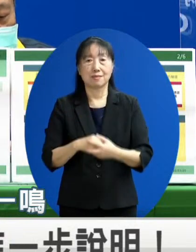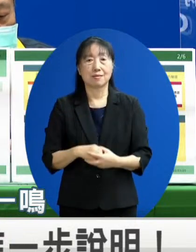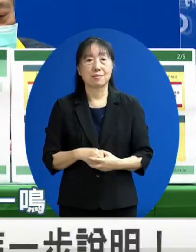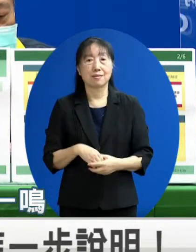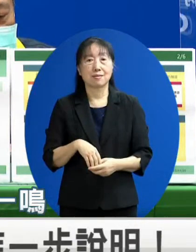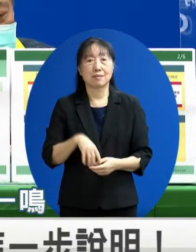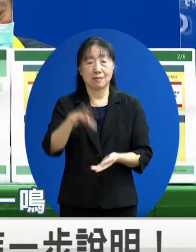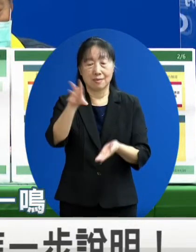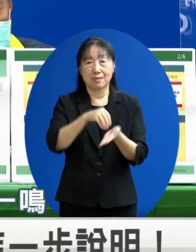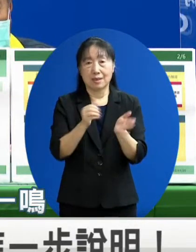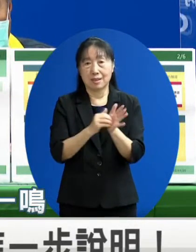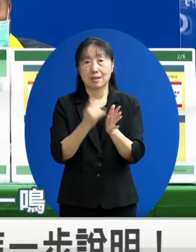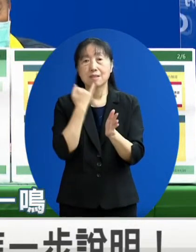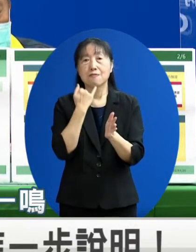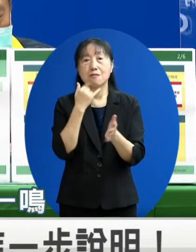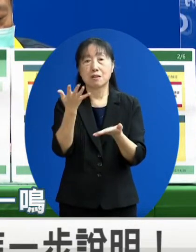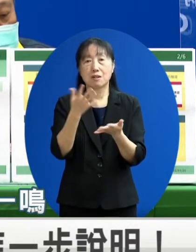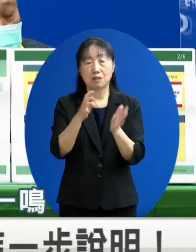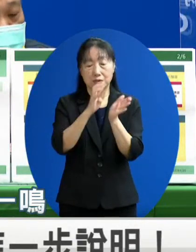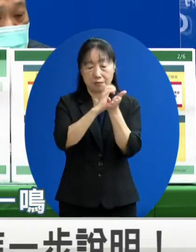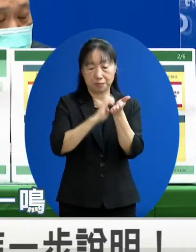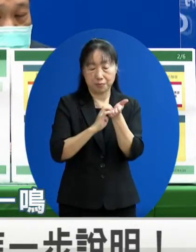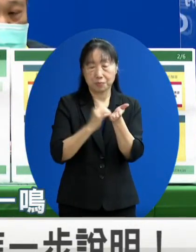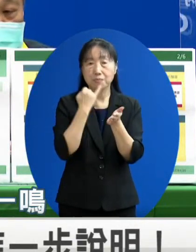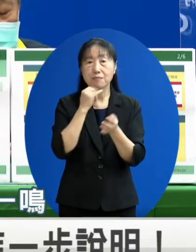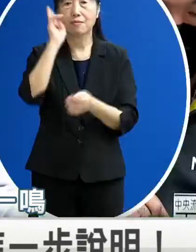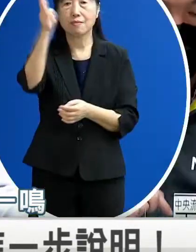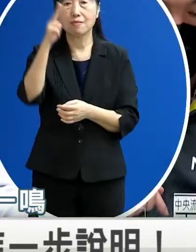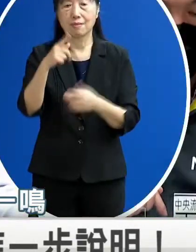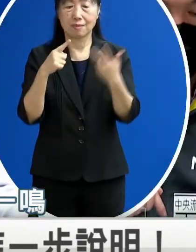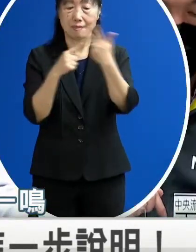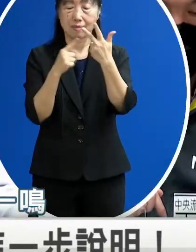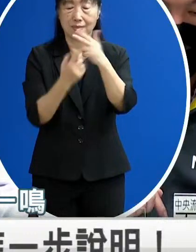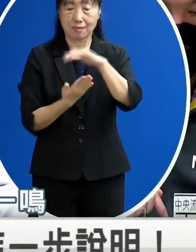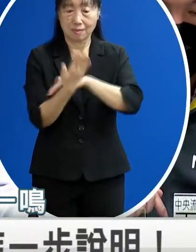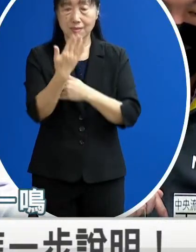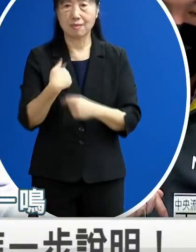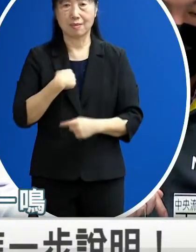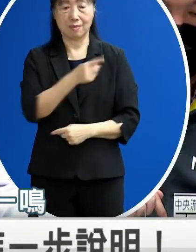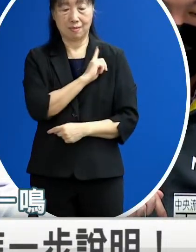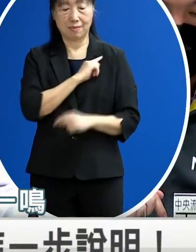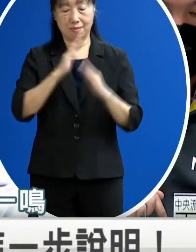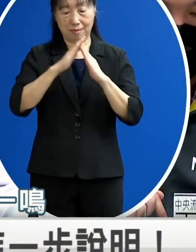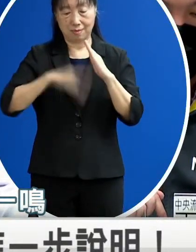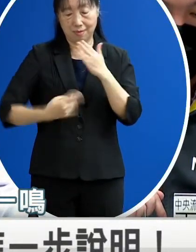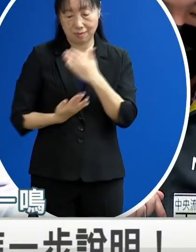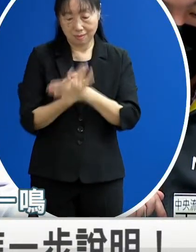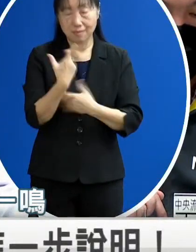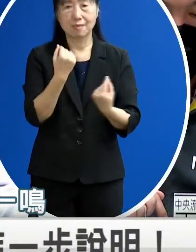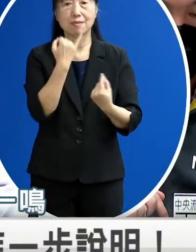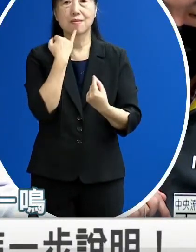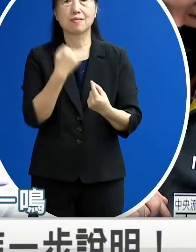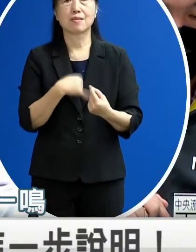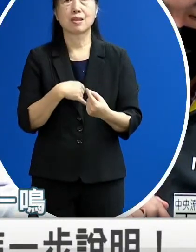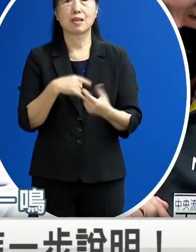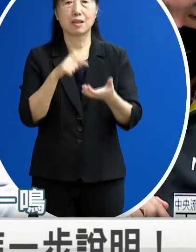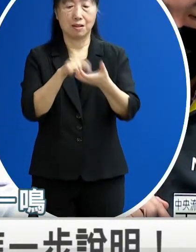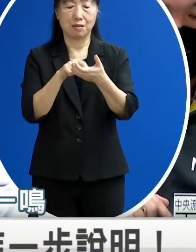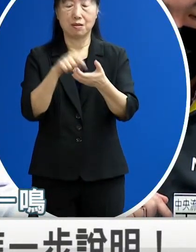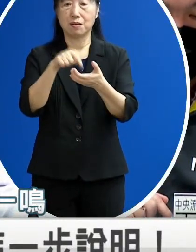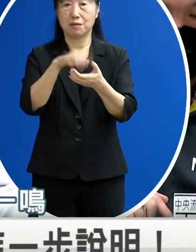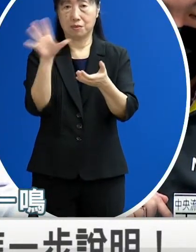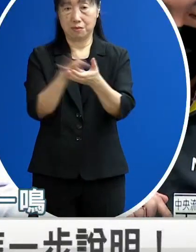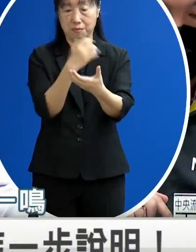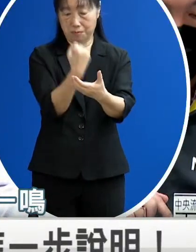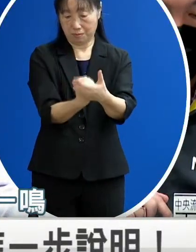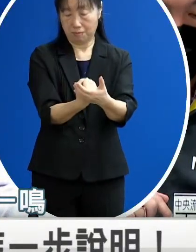以拿这个相关的码去超商去列印，或是用自己的这个印表机列印，或是装在手机上都